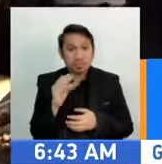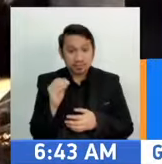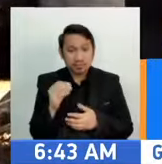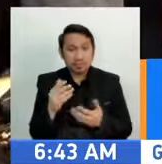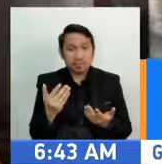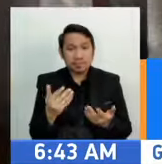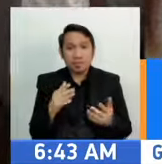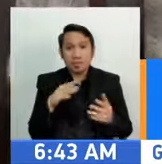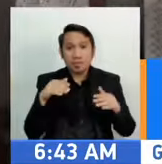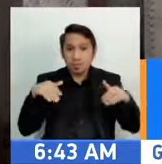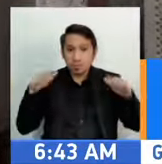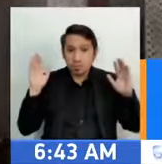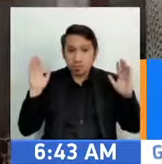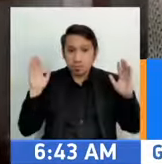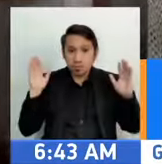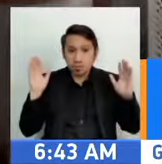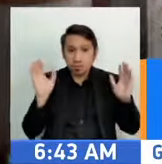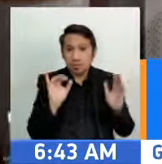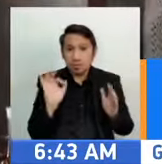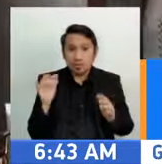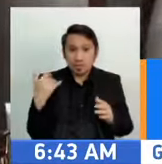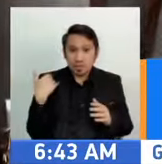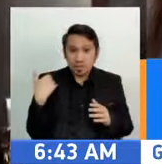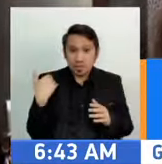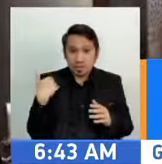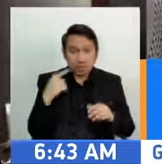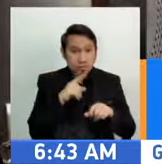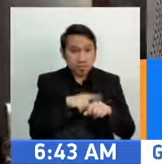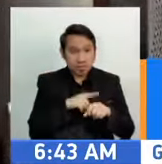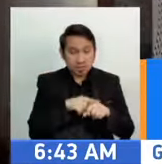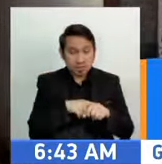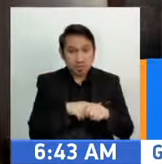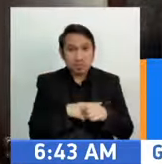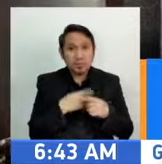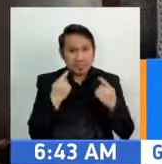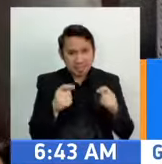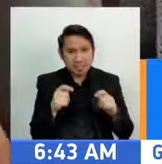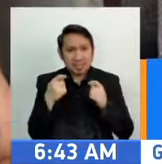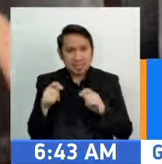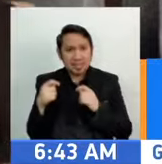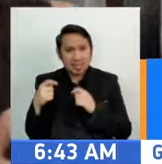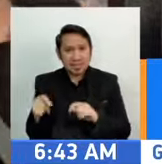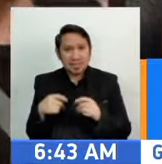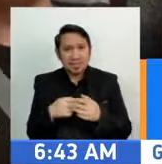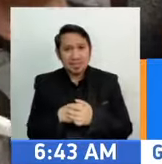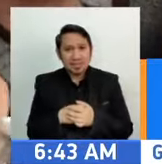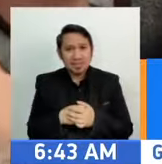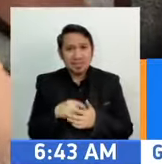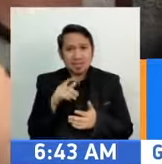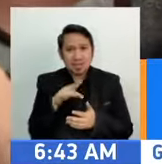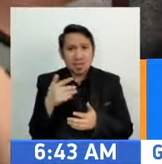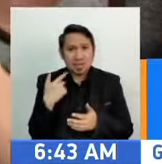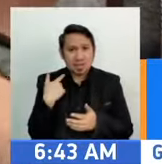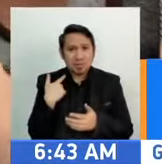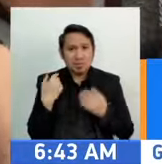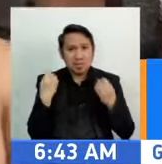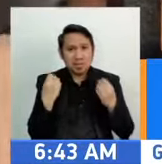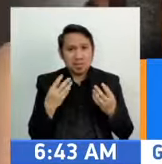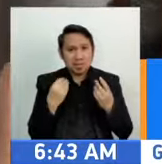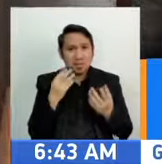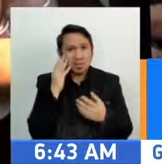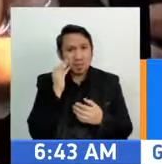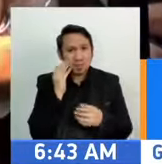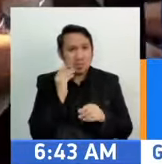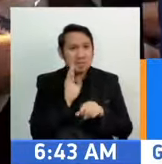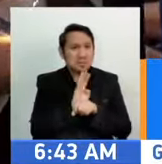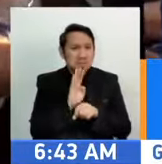hindi pa talaga para sa iyo ang panahon. Subok lang. O, subok lang. Kasi dati yung panahon na ayon din sa iyong panahon. Katulad sa akin, marami na akong business na nasubukan. Pero